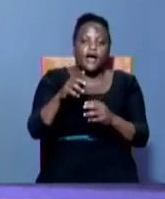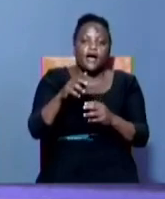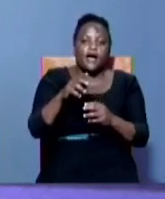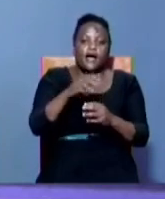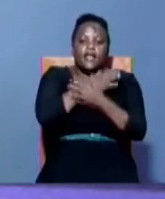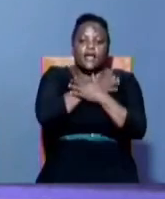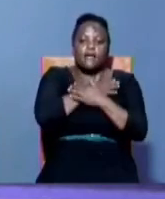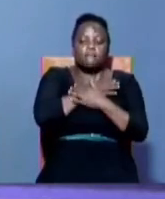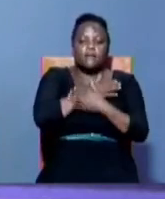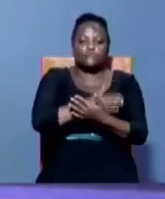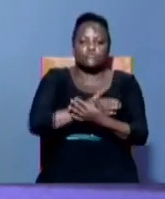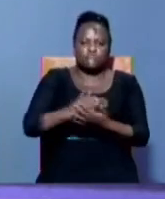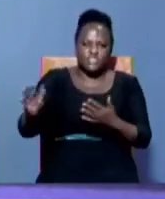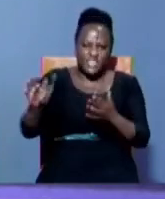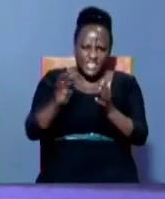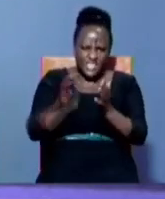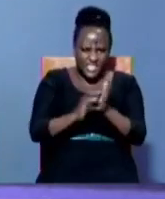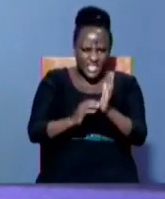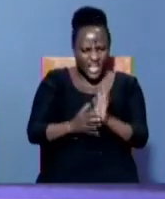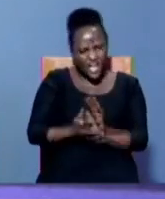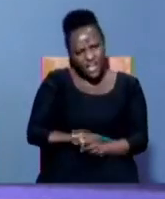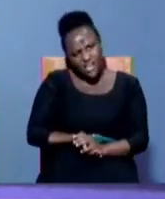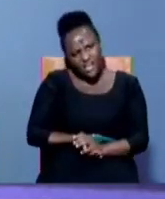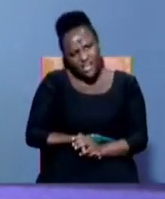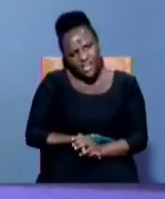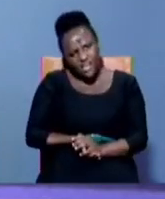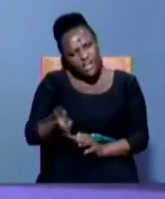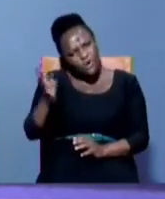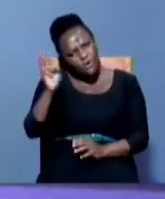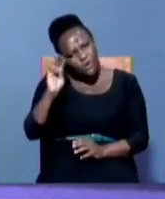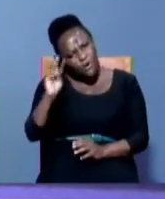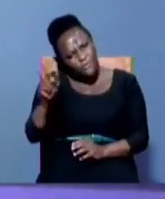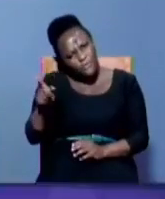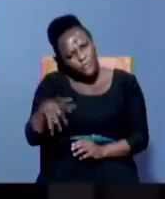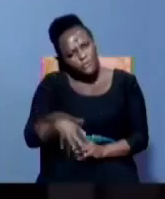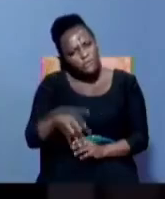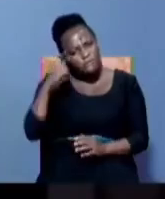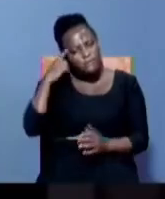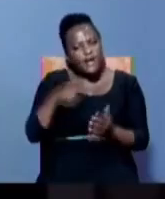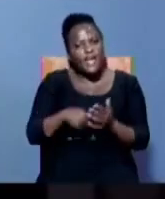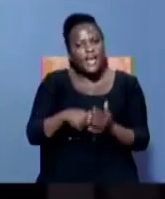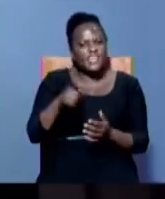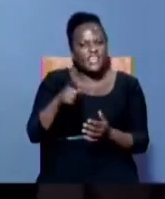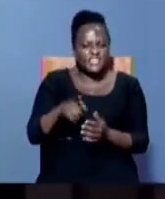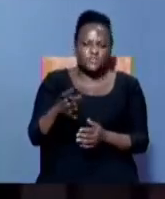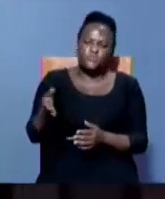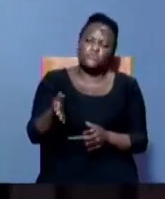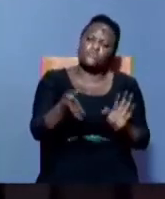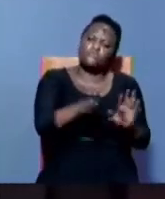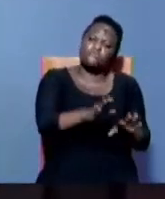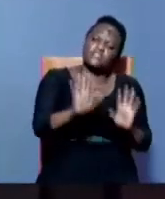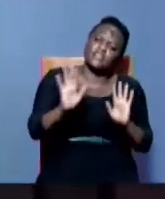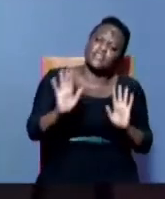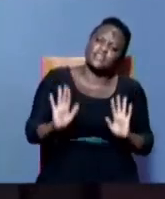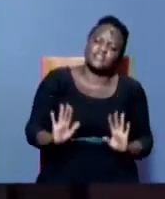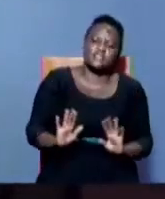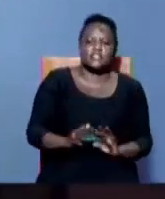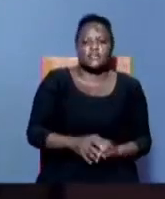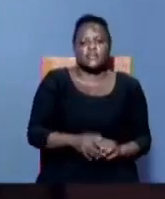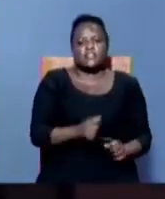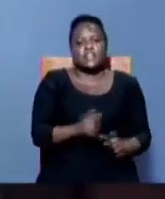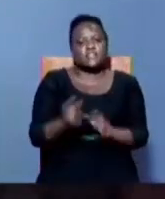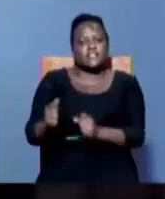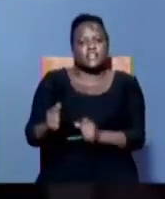Piga teke sheria. Piga teke sheria. Wapi uko? Maana yake ni nini? Huyo amekufa, na kitendo cha Yesu